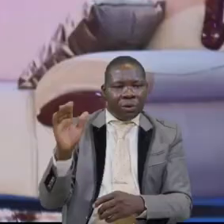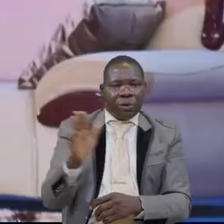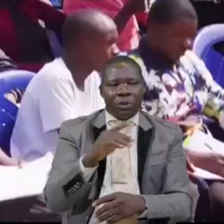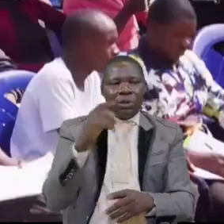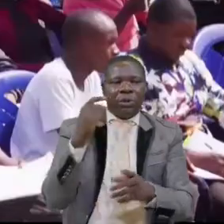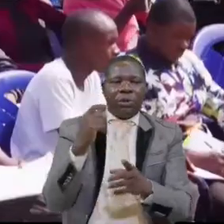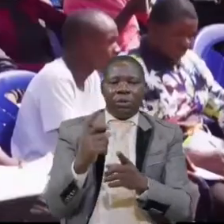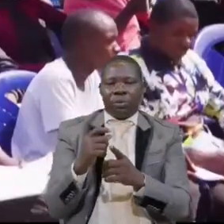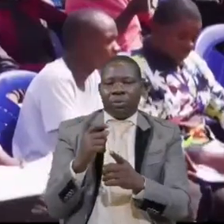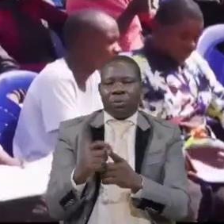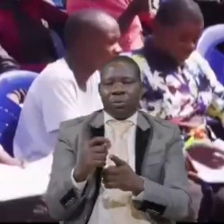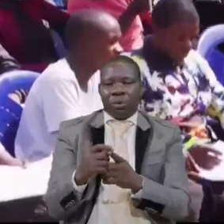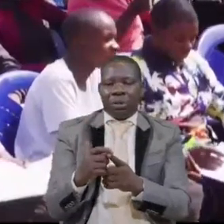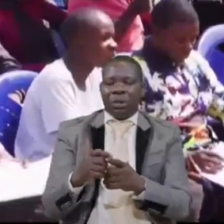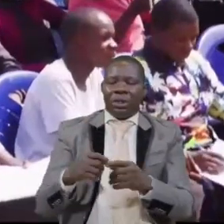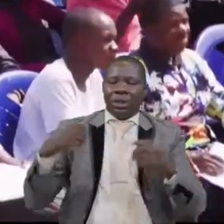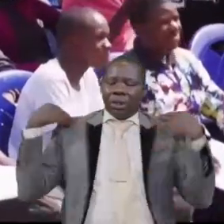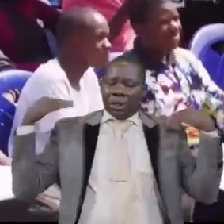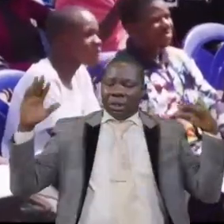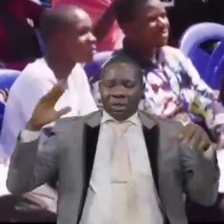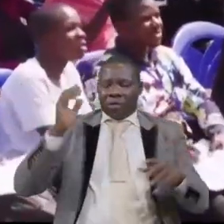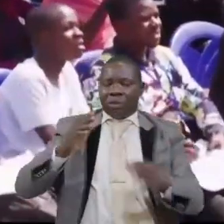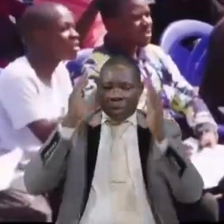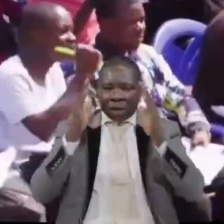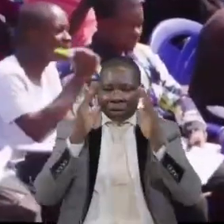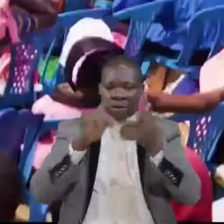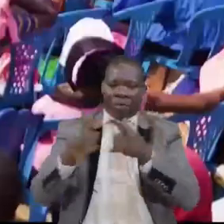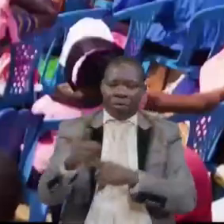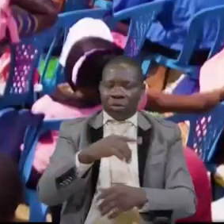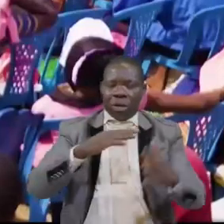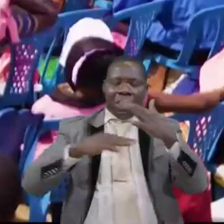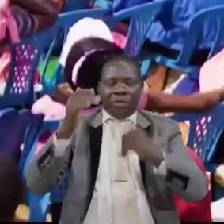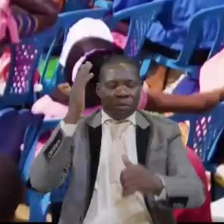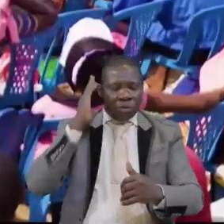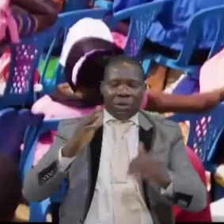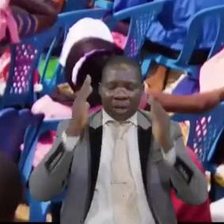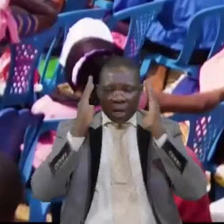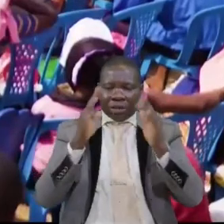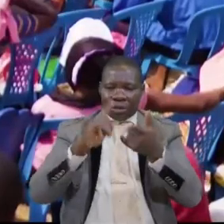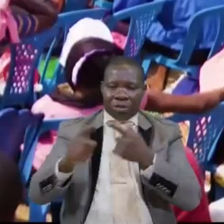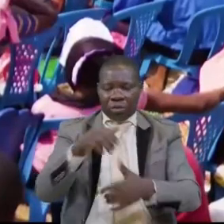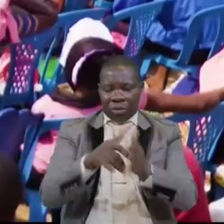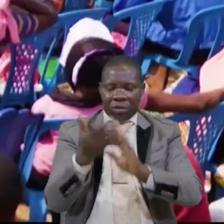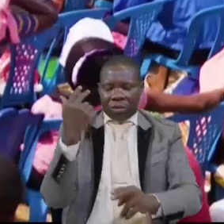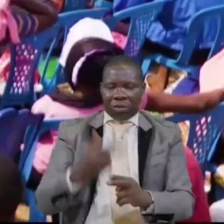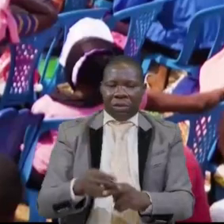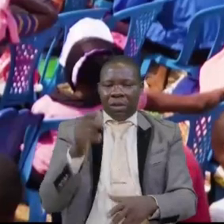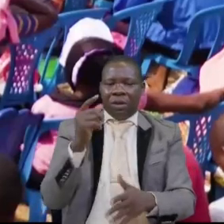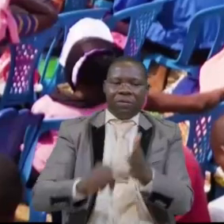Les anges vont prendre soin de toi. Le ciel va prendre soin de toi.